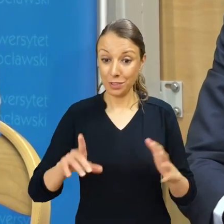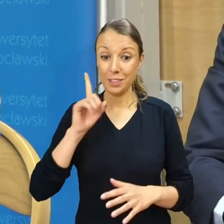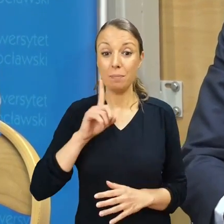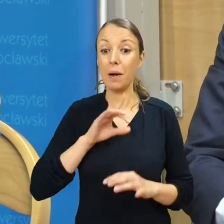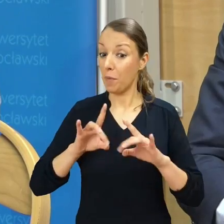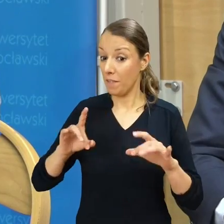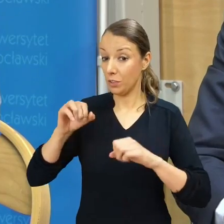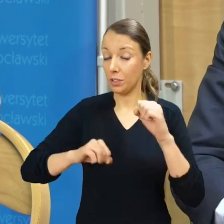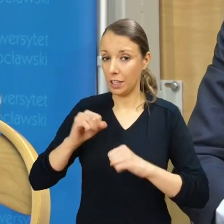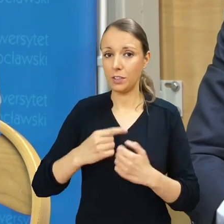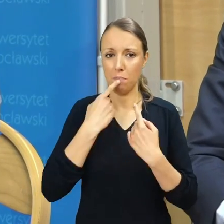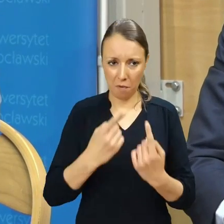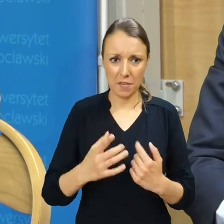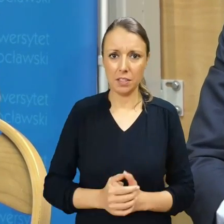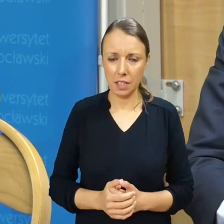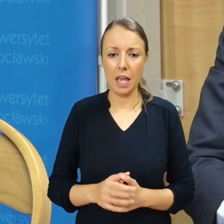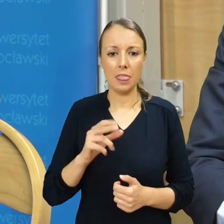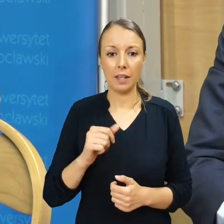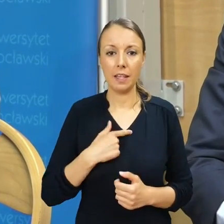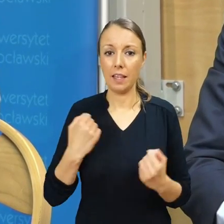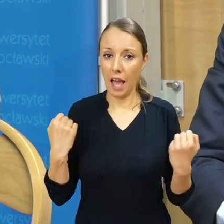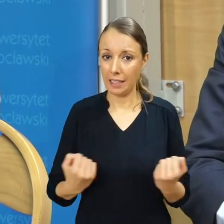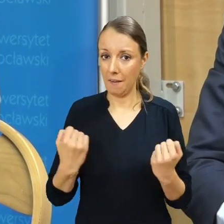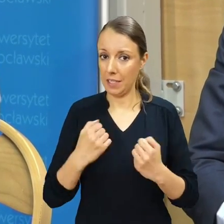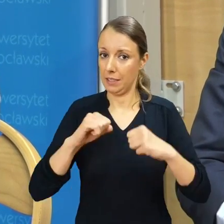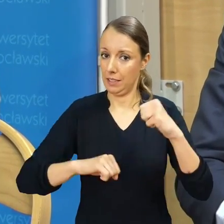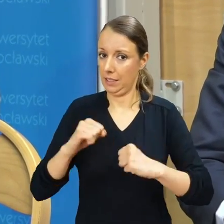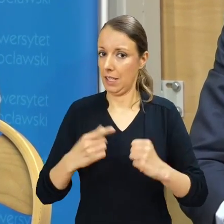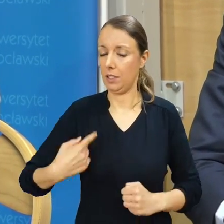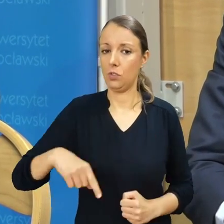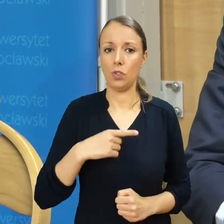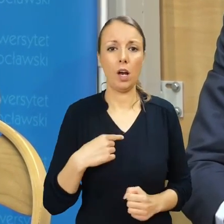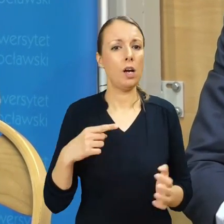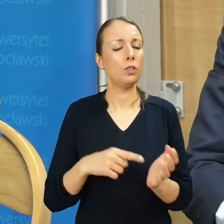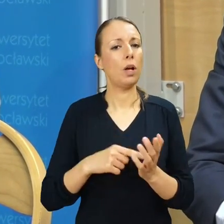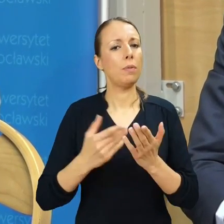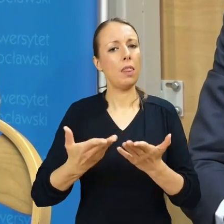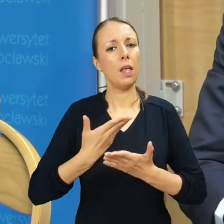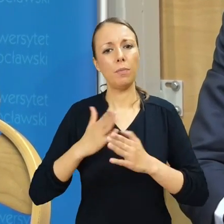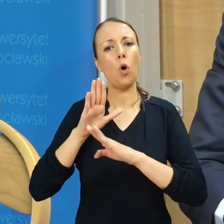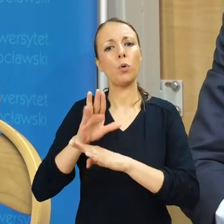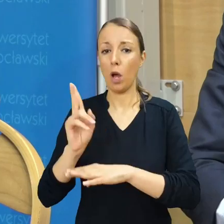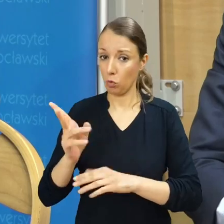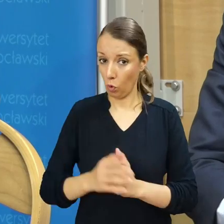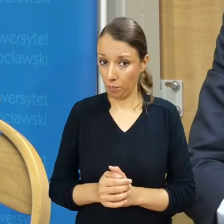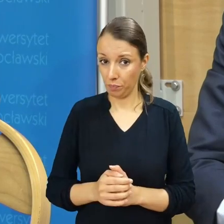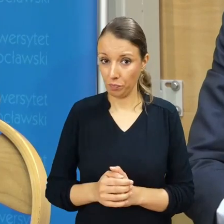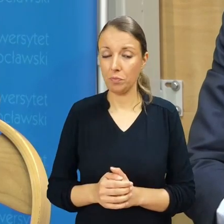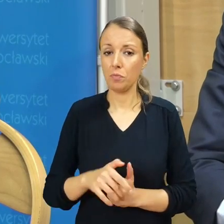daje nam pewne narzędzie do obrony kogo? No właściwie jednostki, bo proszę pamiętać, my